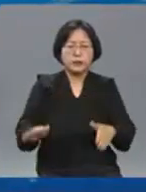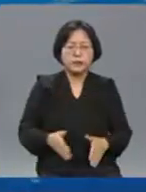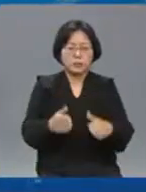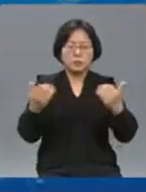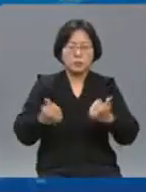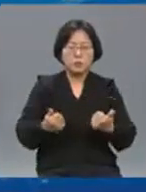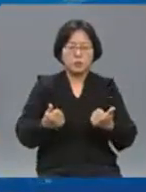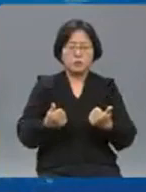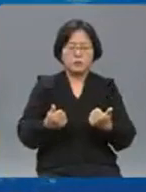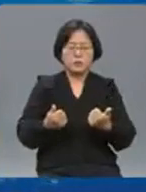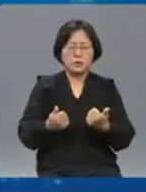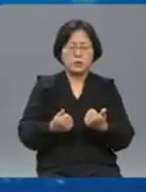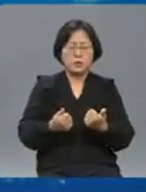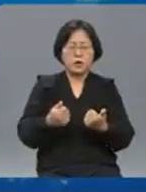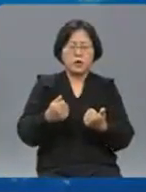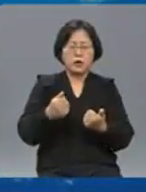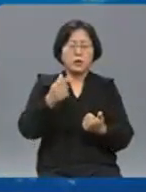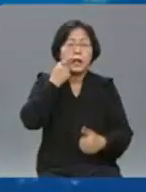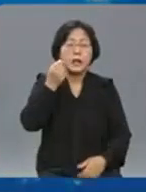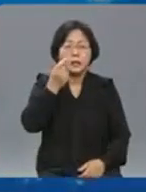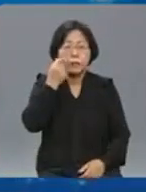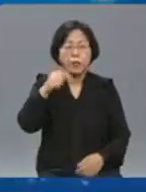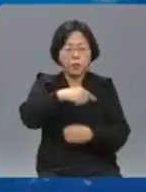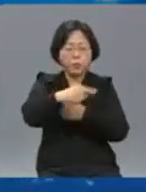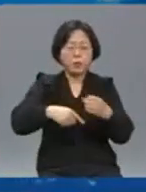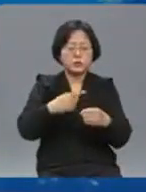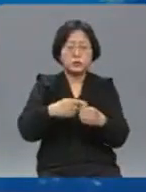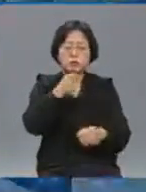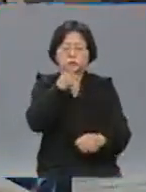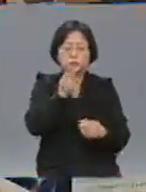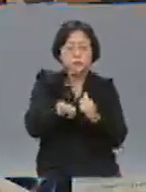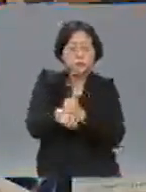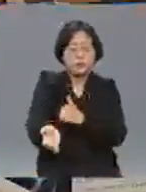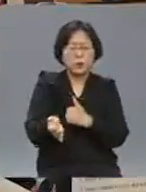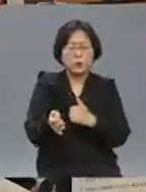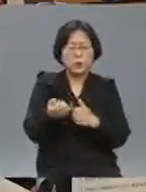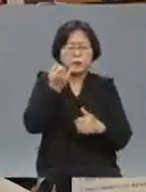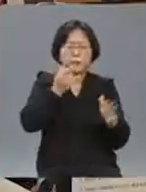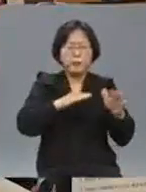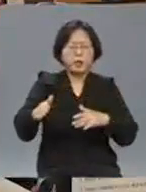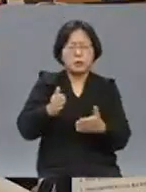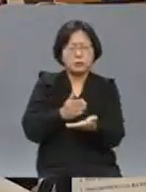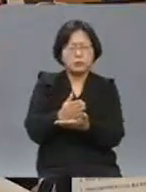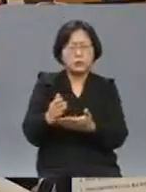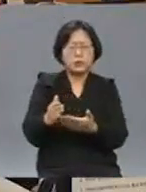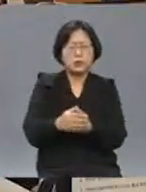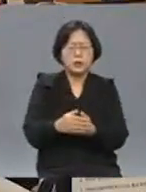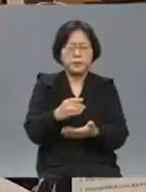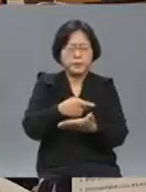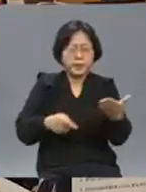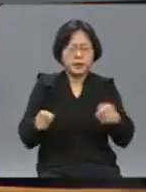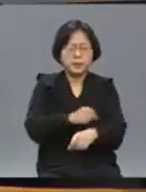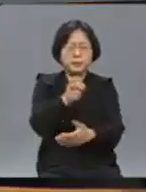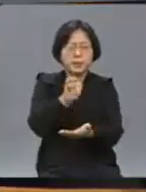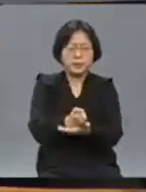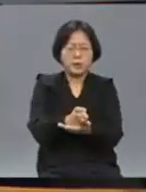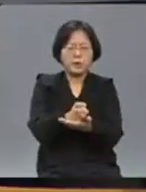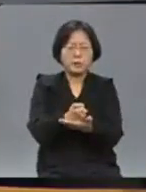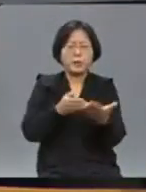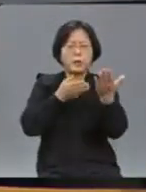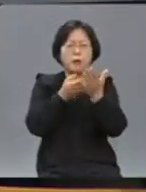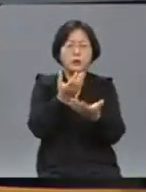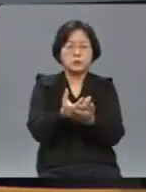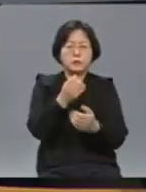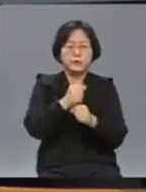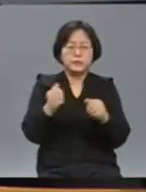전남도의회가 본회의를 열고 후쿠시마 원전 오염수 방류에 따른 수산 분야 피해 대책 특별법 제정을 촉구하는 건의안을